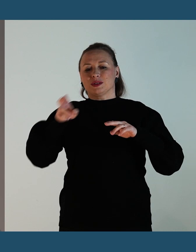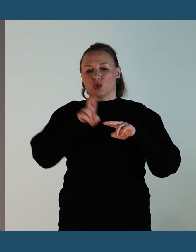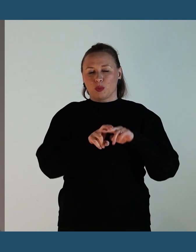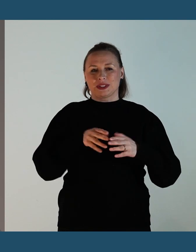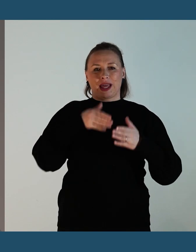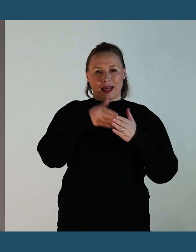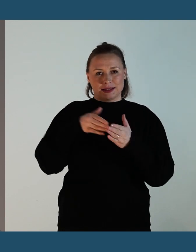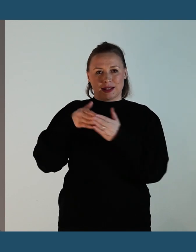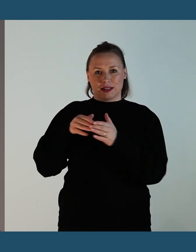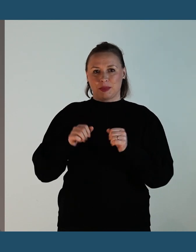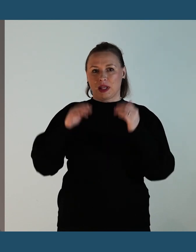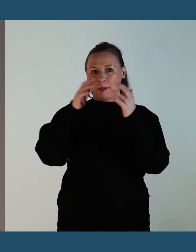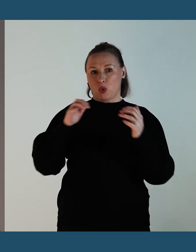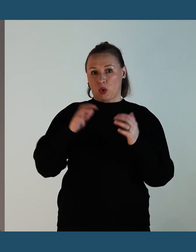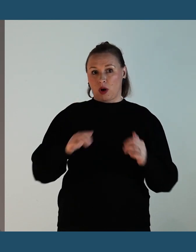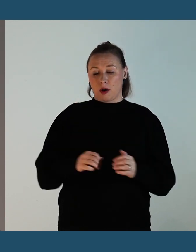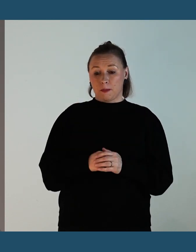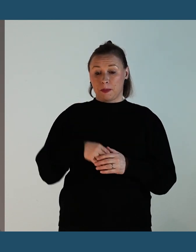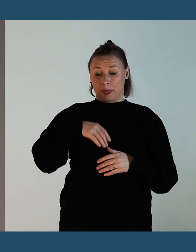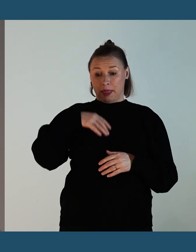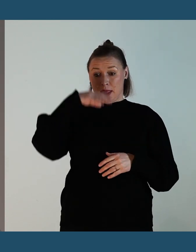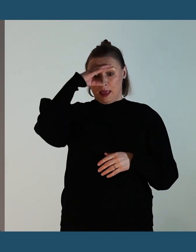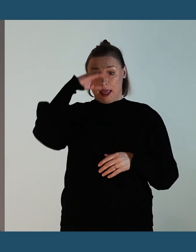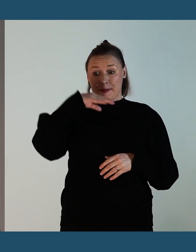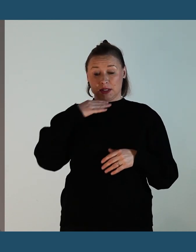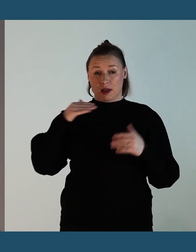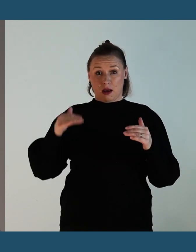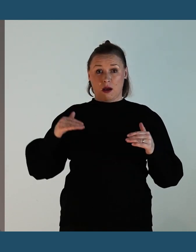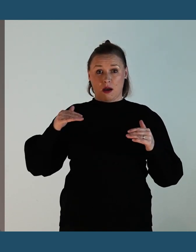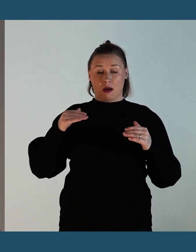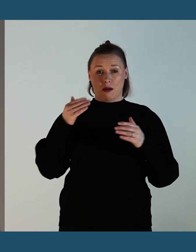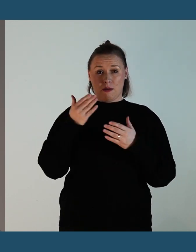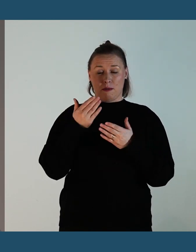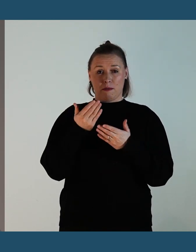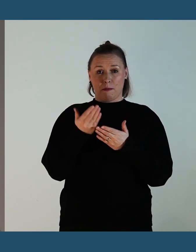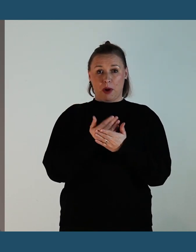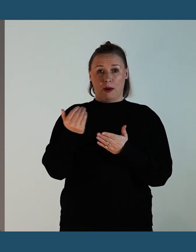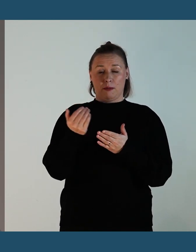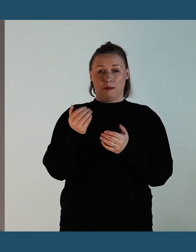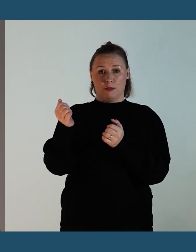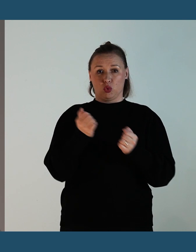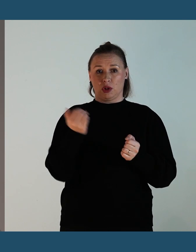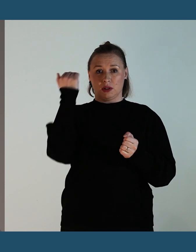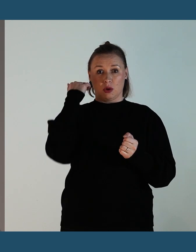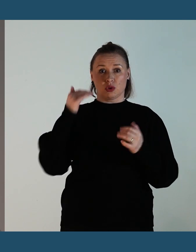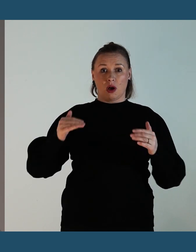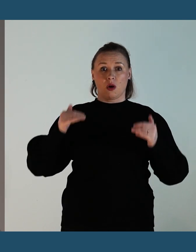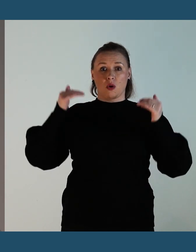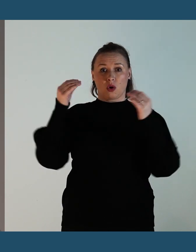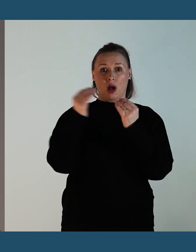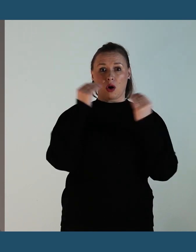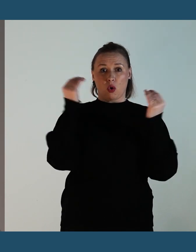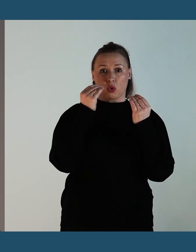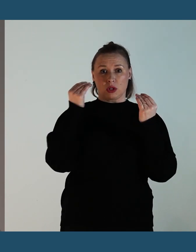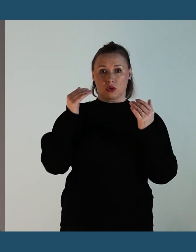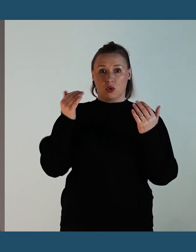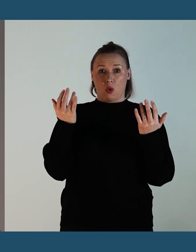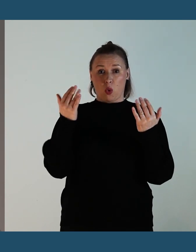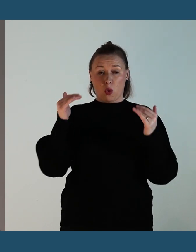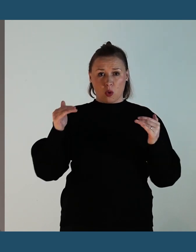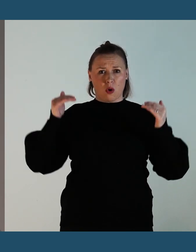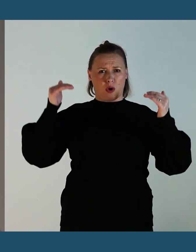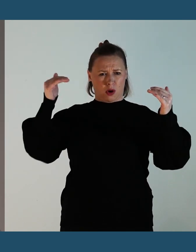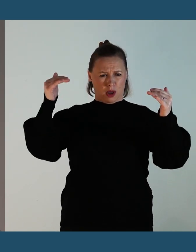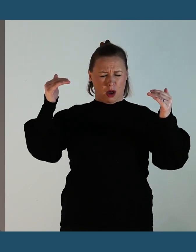jos meillä on korkeakoulutettu ja näin iso luku, mikä oli itsellenikin myös yllätys, että millä tavoin tavallaan tämä osaaminen sieltä hyödynnetään meidän